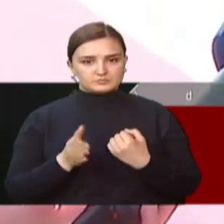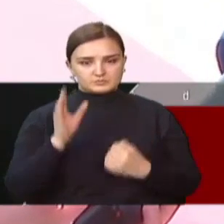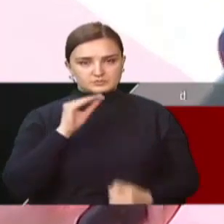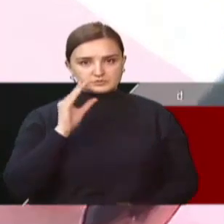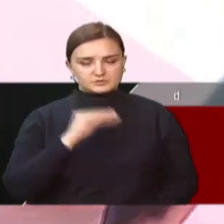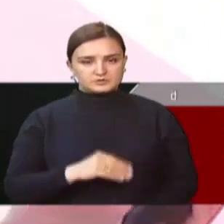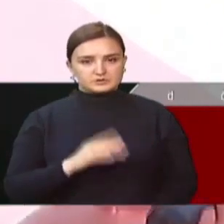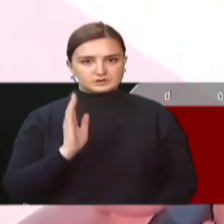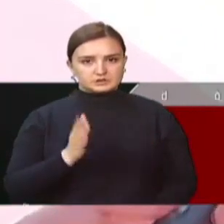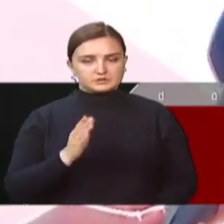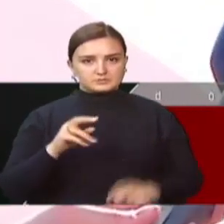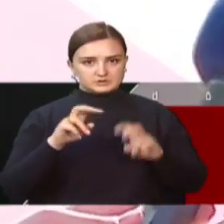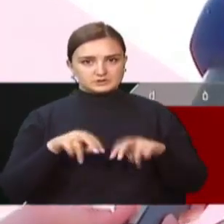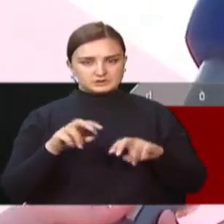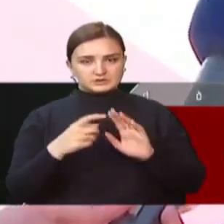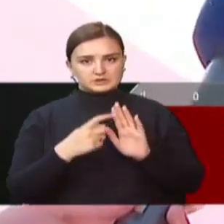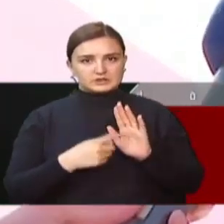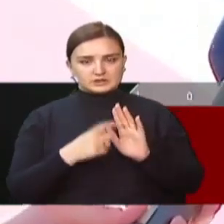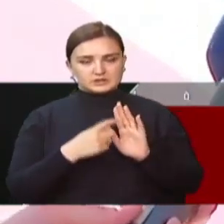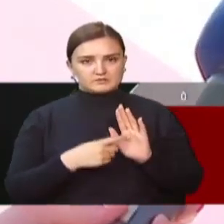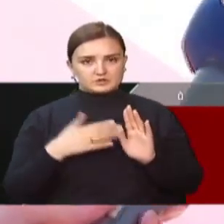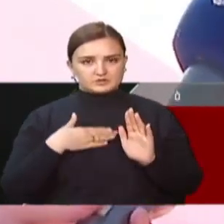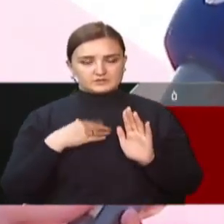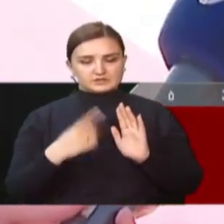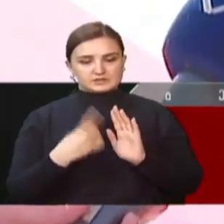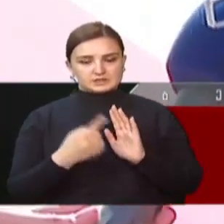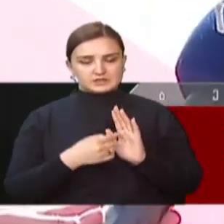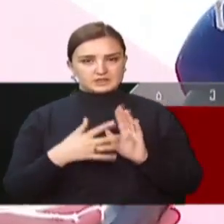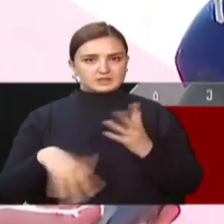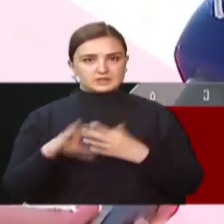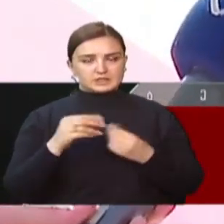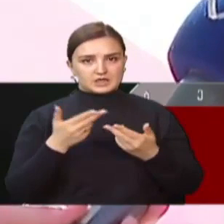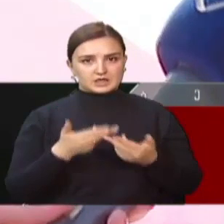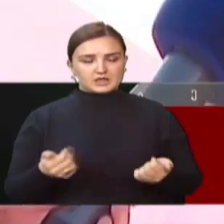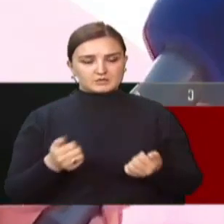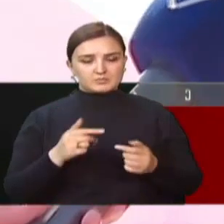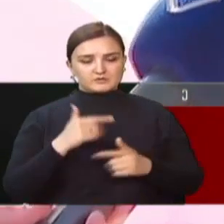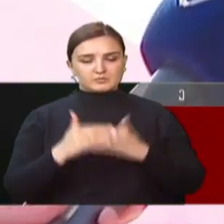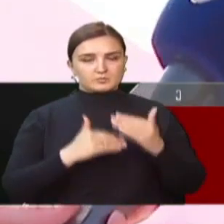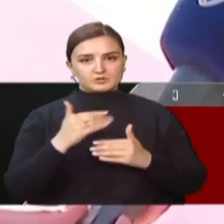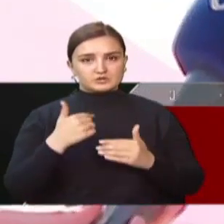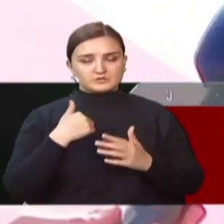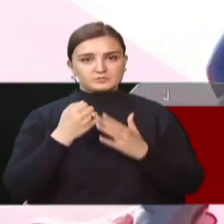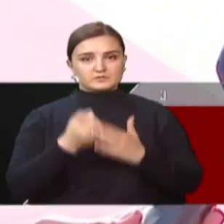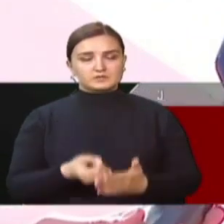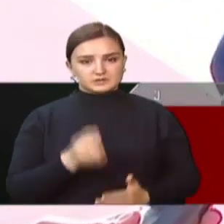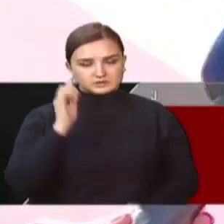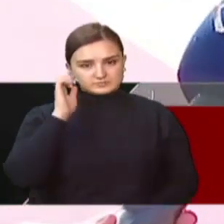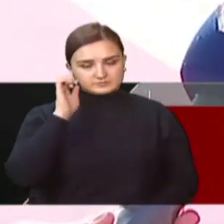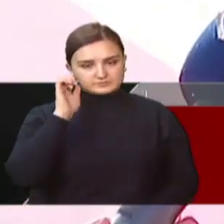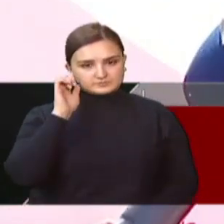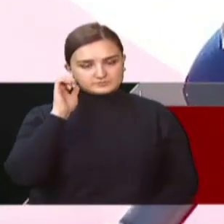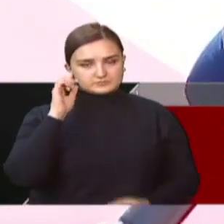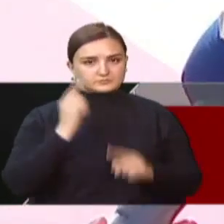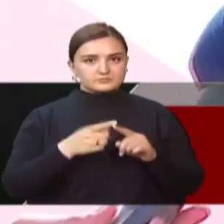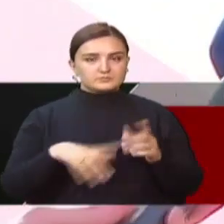როცა იქნება განხილვა ჩვენი საკითხის. ისინი აღიარებენ იმ პროგრესს რომელსაც ჩვენ მივახციეთ.